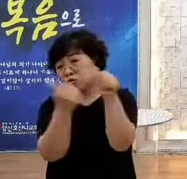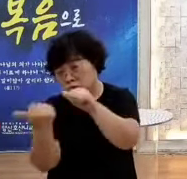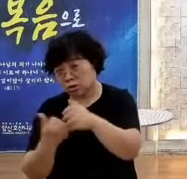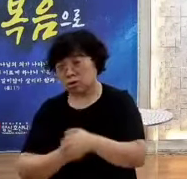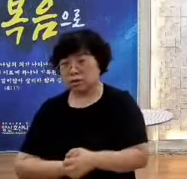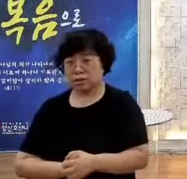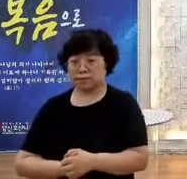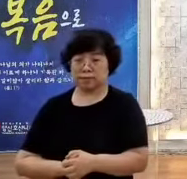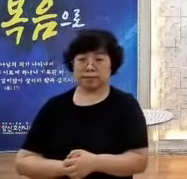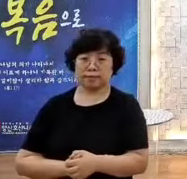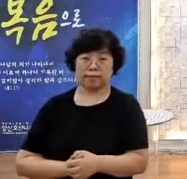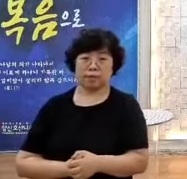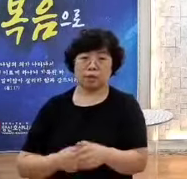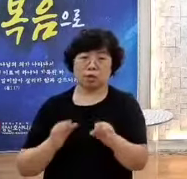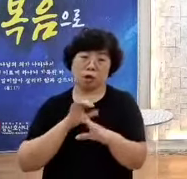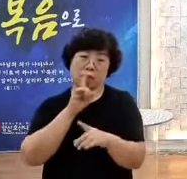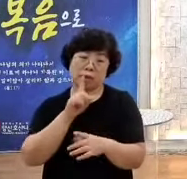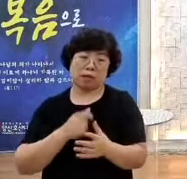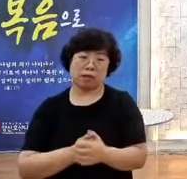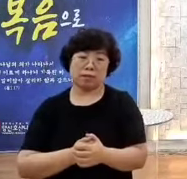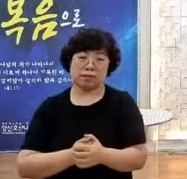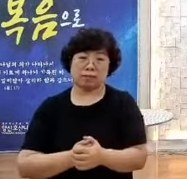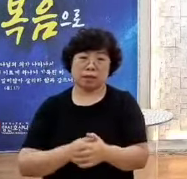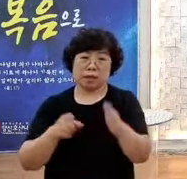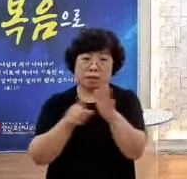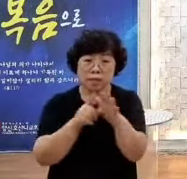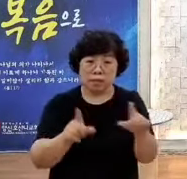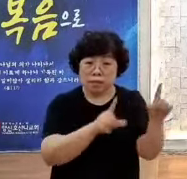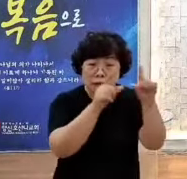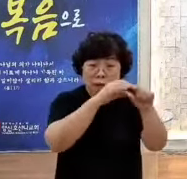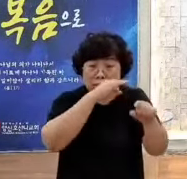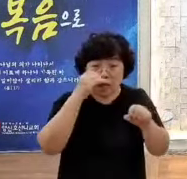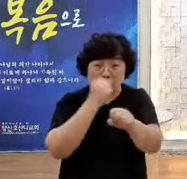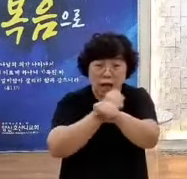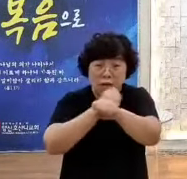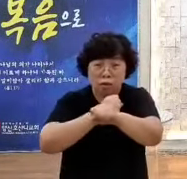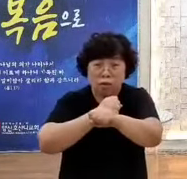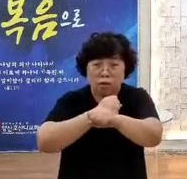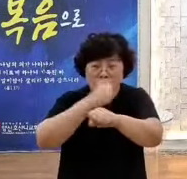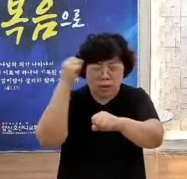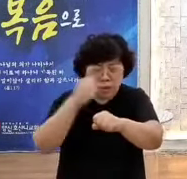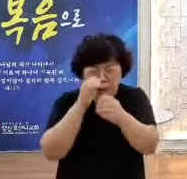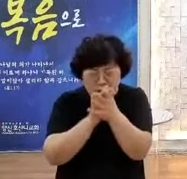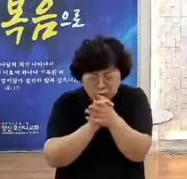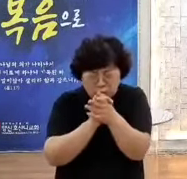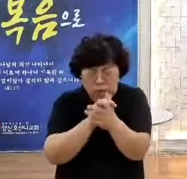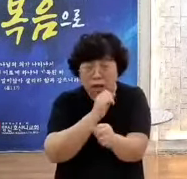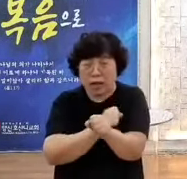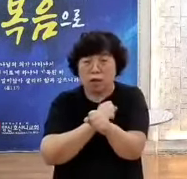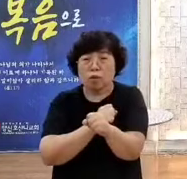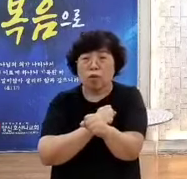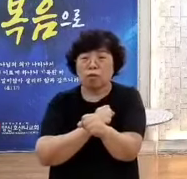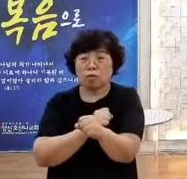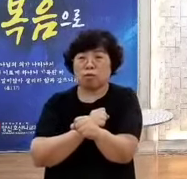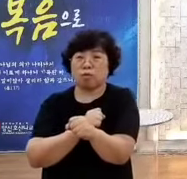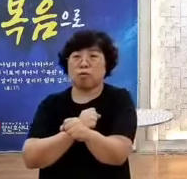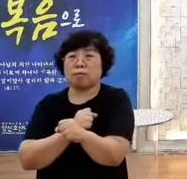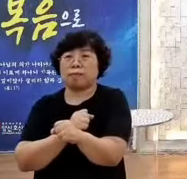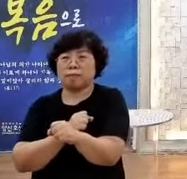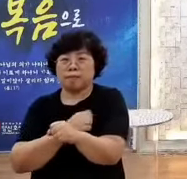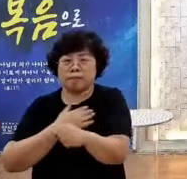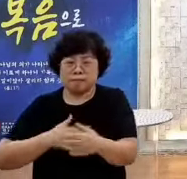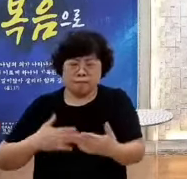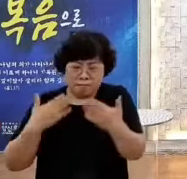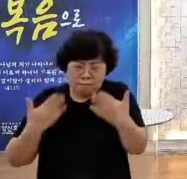놀라운 말씀 아닙니까? 아니, 우리가 뭔가 좀 믿음 생활 잘하려고 그러고, 정신 차리고, 새벽 기도도 좀 하고, 막, 봉사도